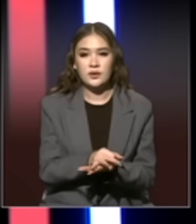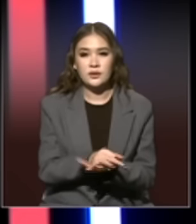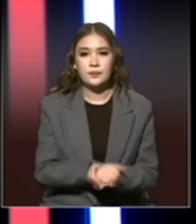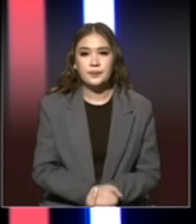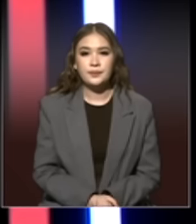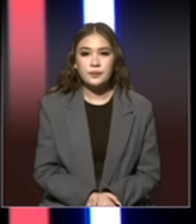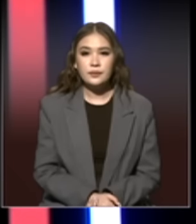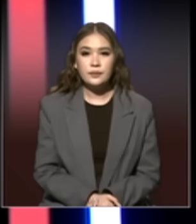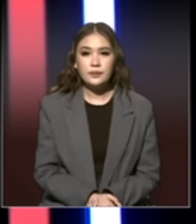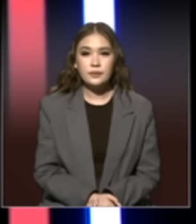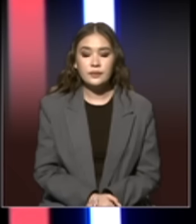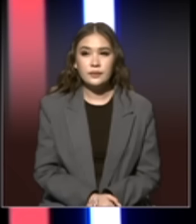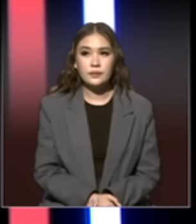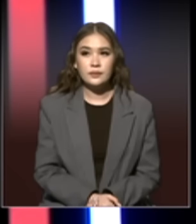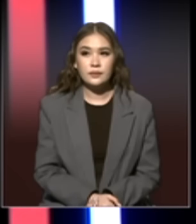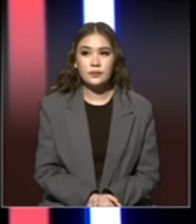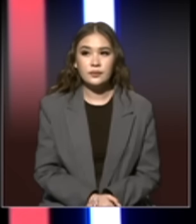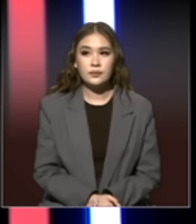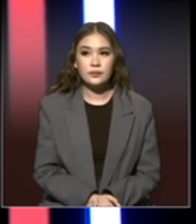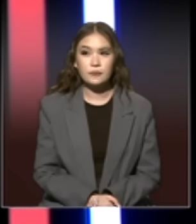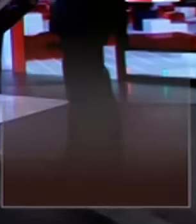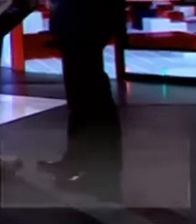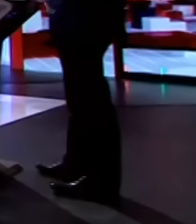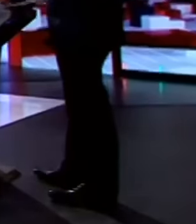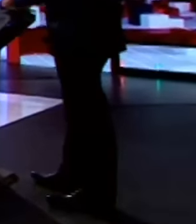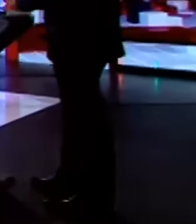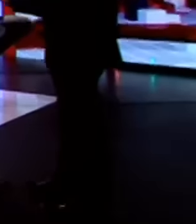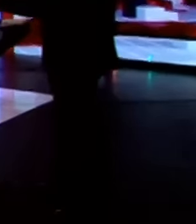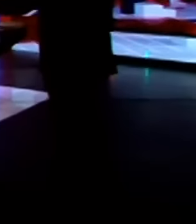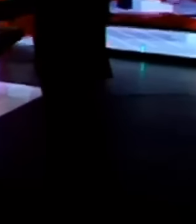Эфир тізгін ұстаған Ерқанат Көпжасар. Көпжасайық, сау болыңыздар.